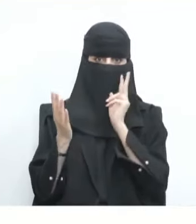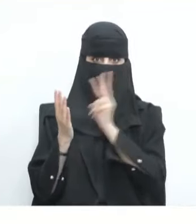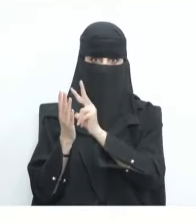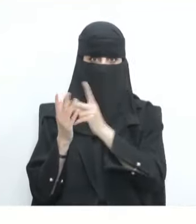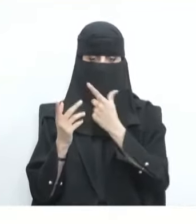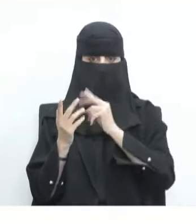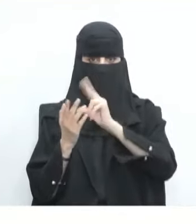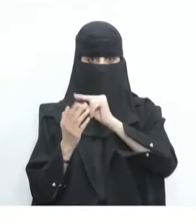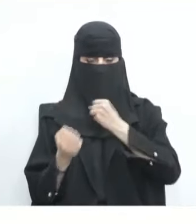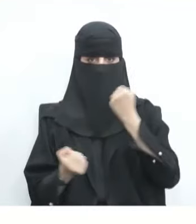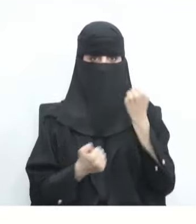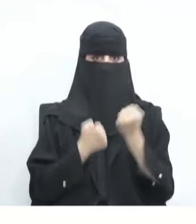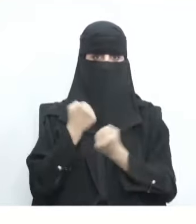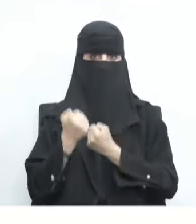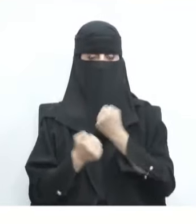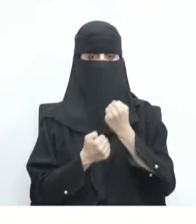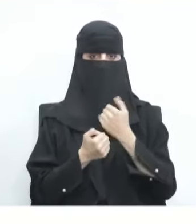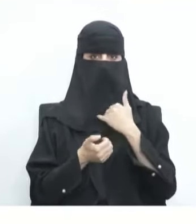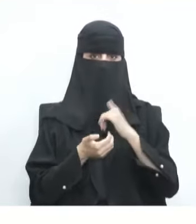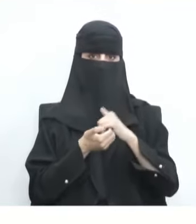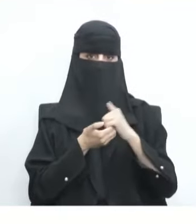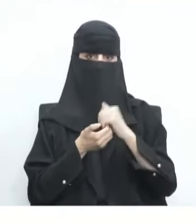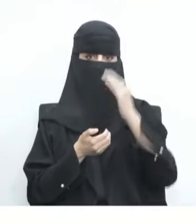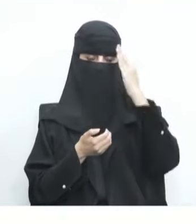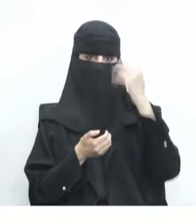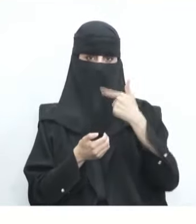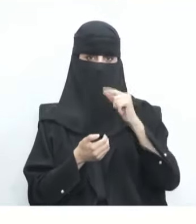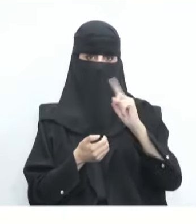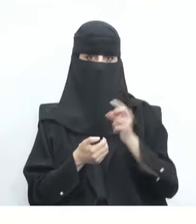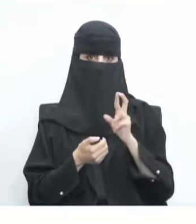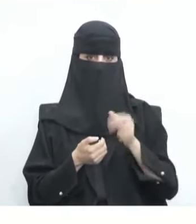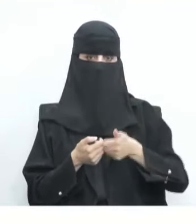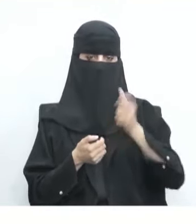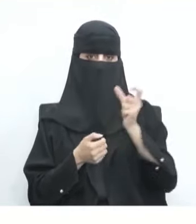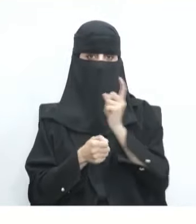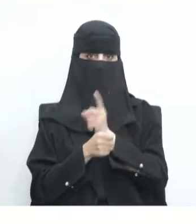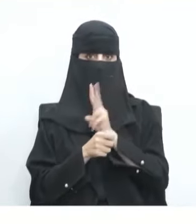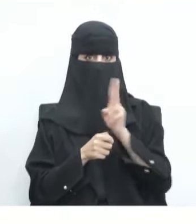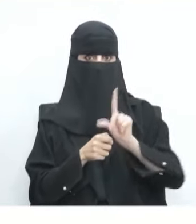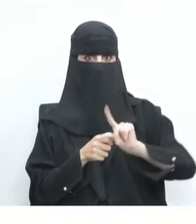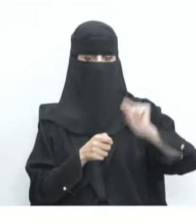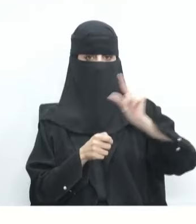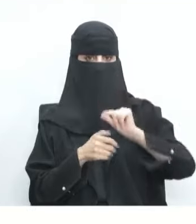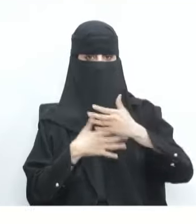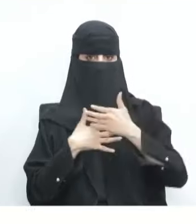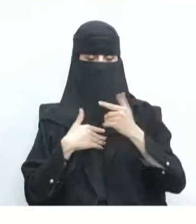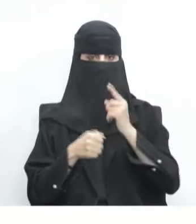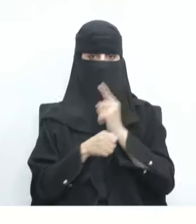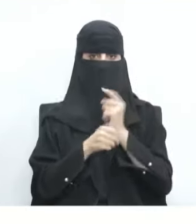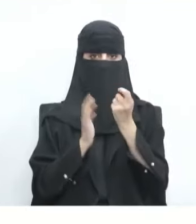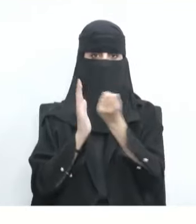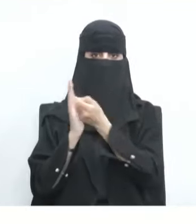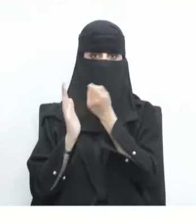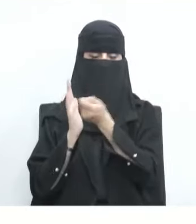كان كل ما تقوله زميلتي رزان يحظى باستحسان المعلمه فتكتبه على